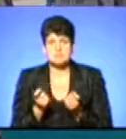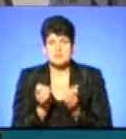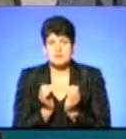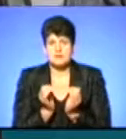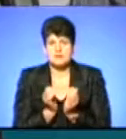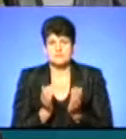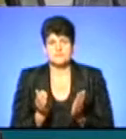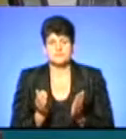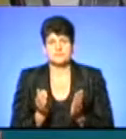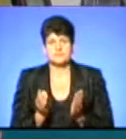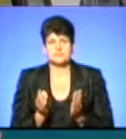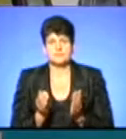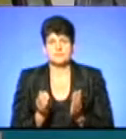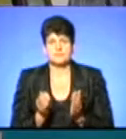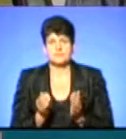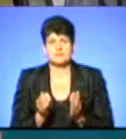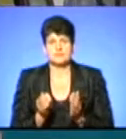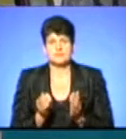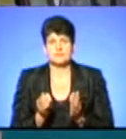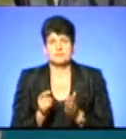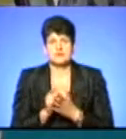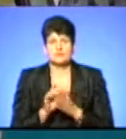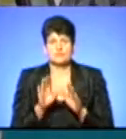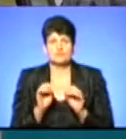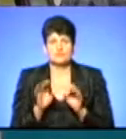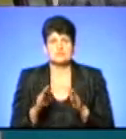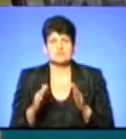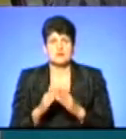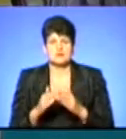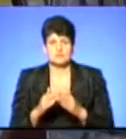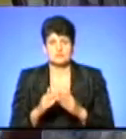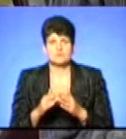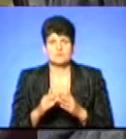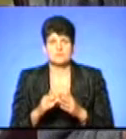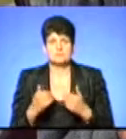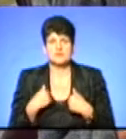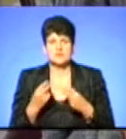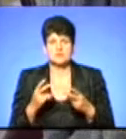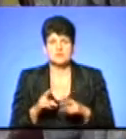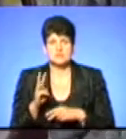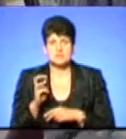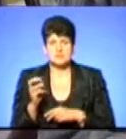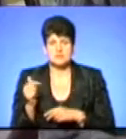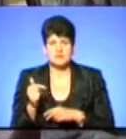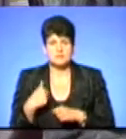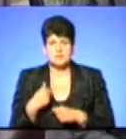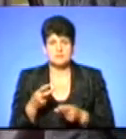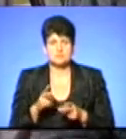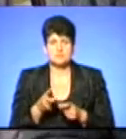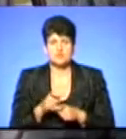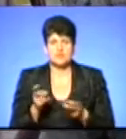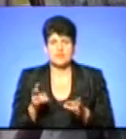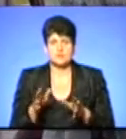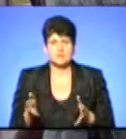пенсії цілих нуль, і я пенсію всю віддаю за хату. Мені лишається 300 гривень, мені більше не лишається.